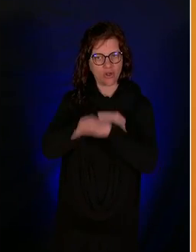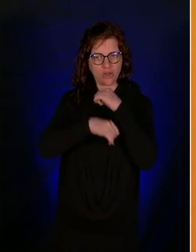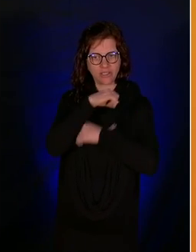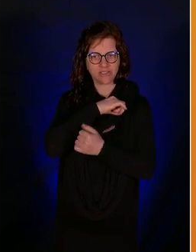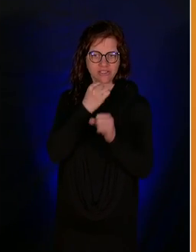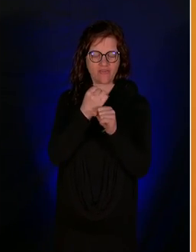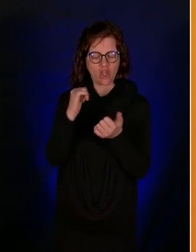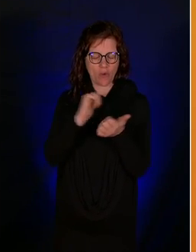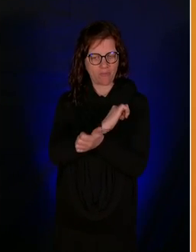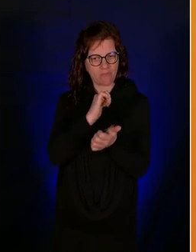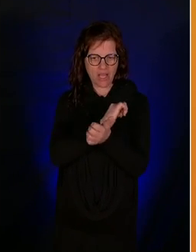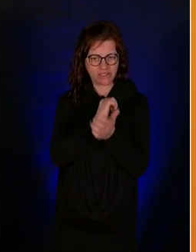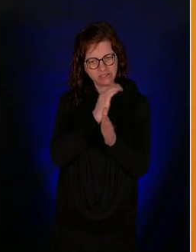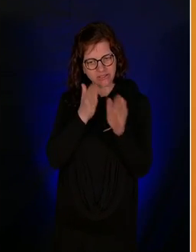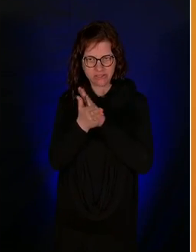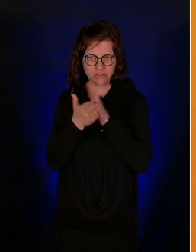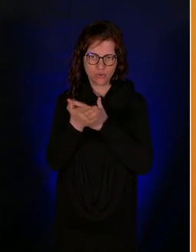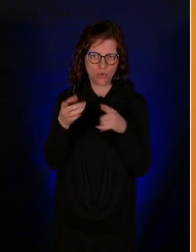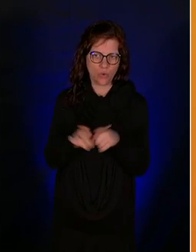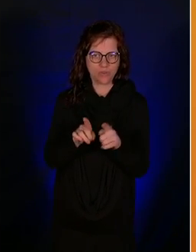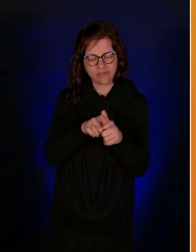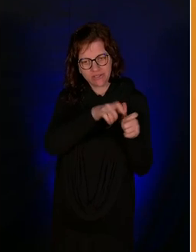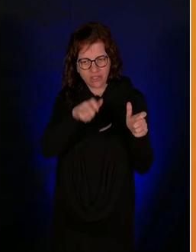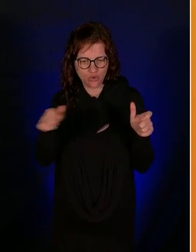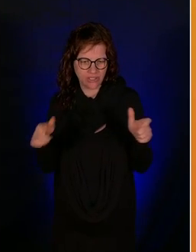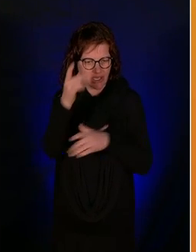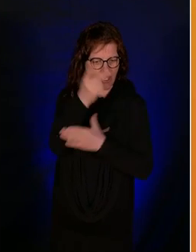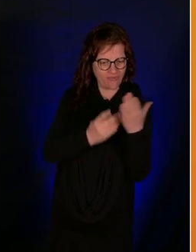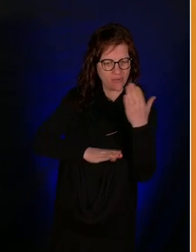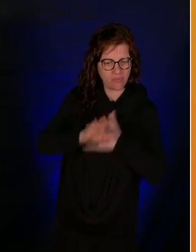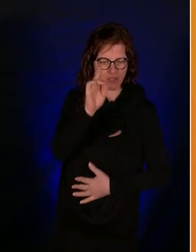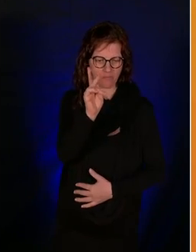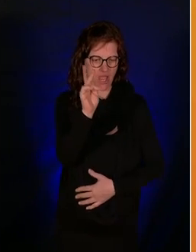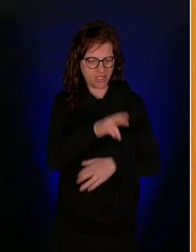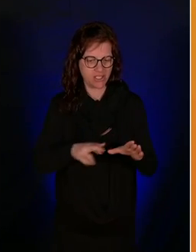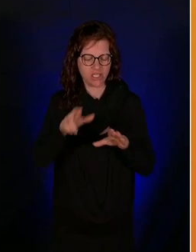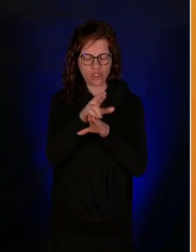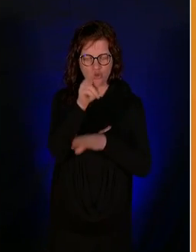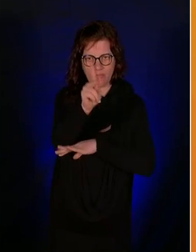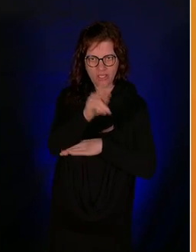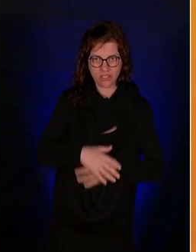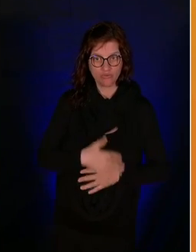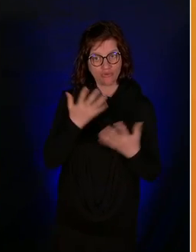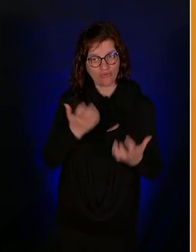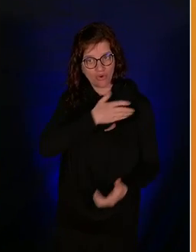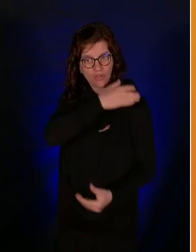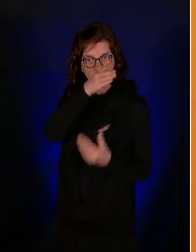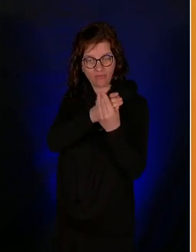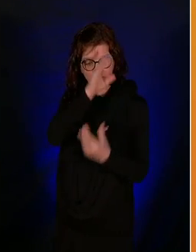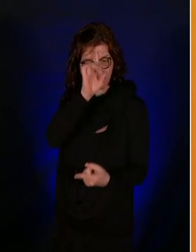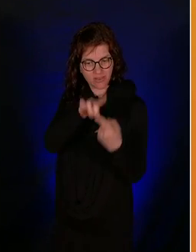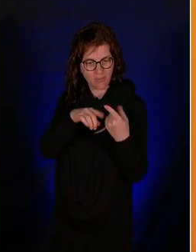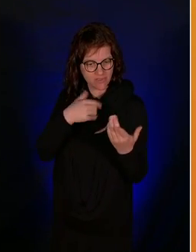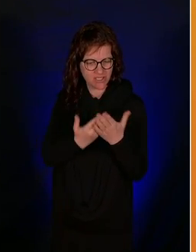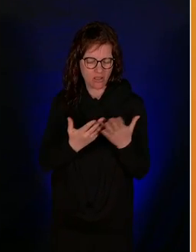presse, de l'édition et des industries graphiques de Paris et de la région parisienne. Donc nous voulions intervenir au SGLCE sur ce thème-là qui nous